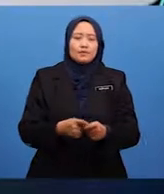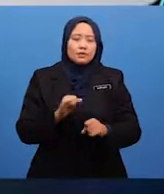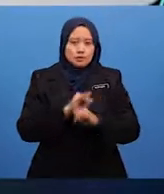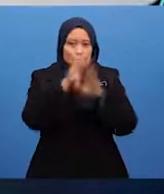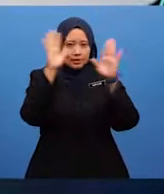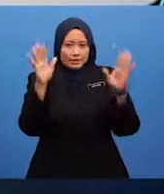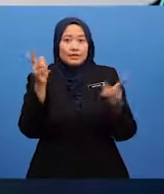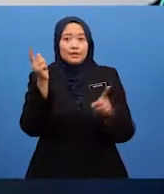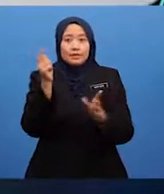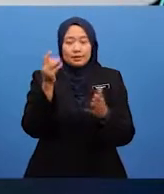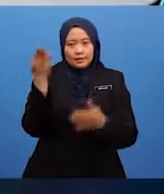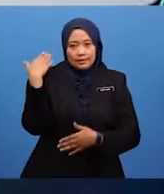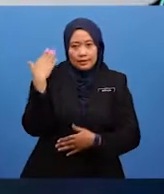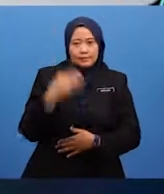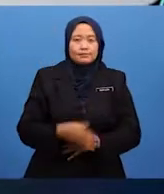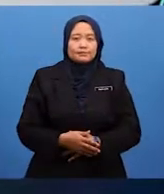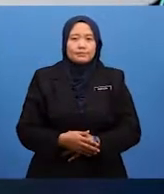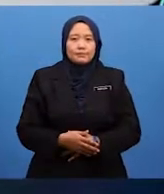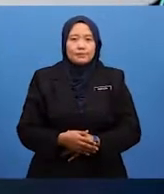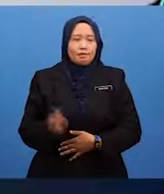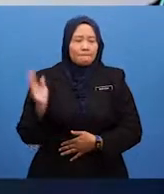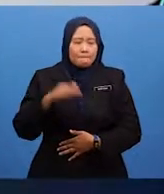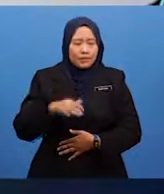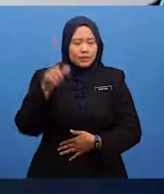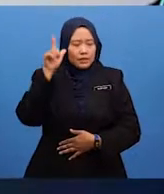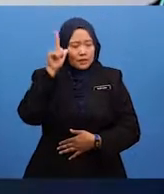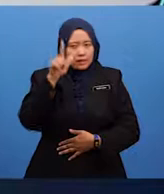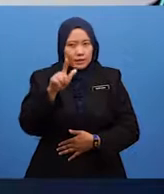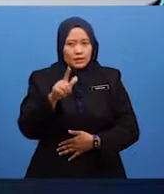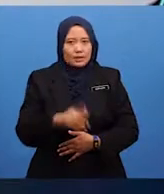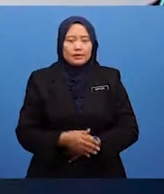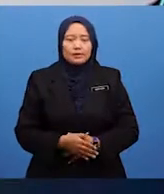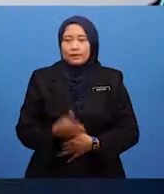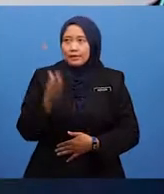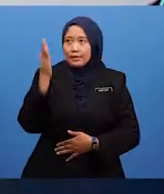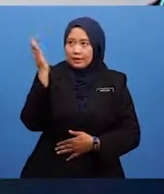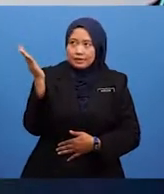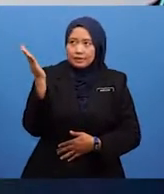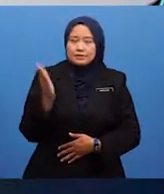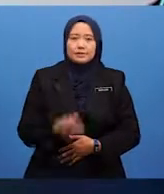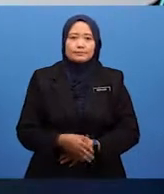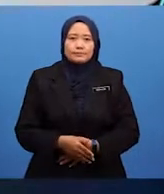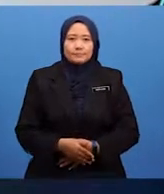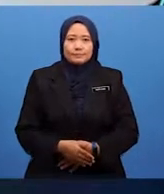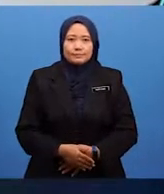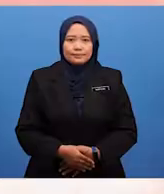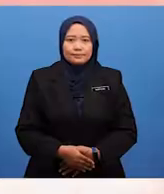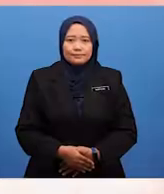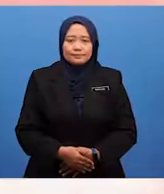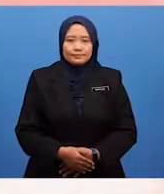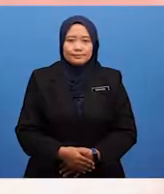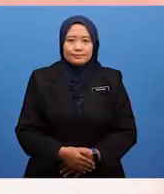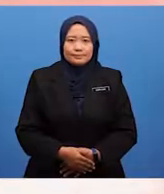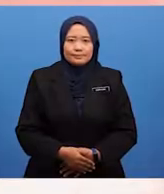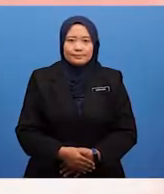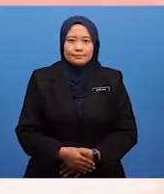jadi Praja Praja kita tanah membawa masih lagi Mari kita lihat dengan lebih jelas tentang lukisan teknikal kita saksikan jomblo